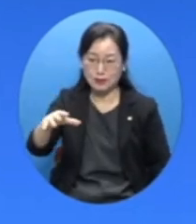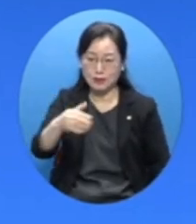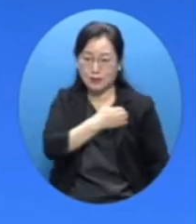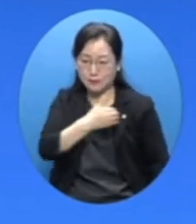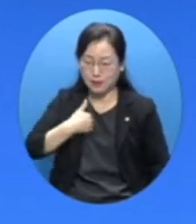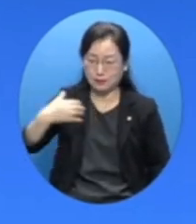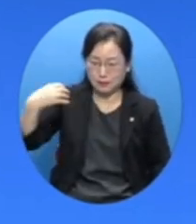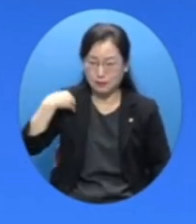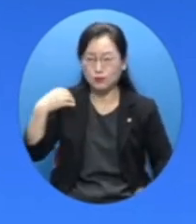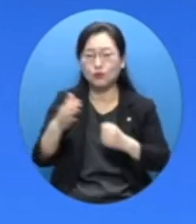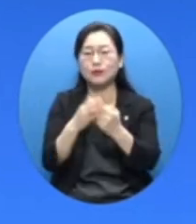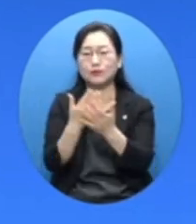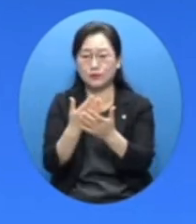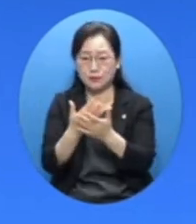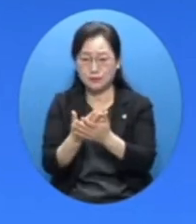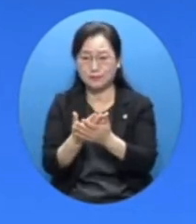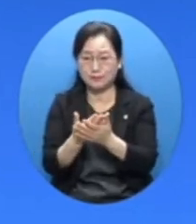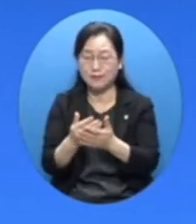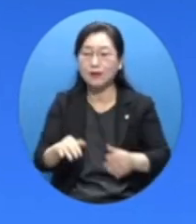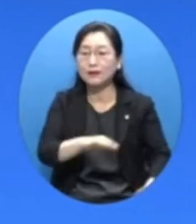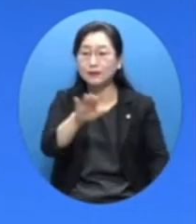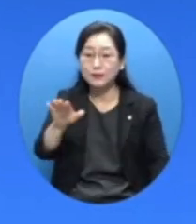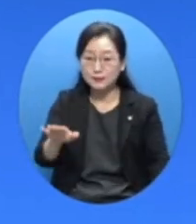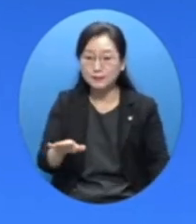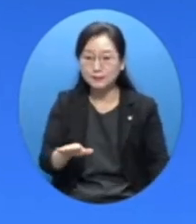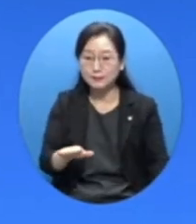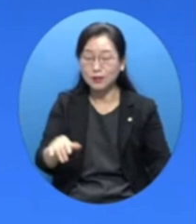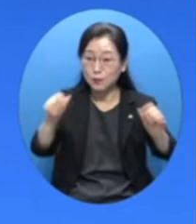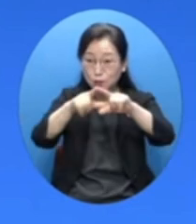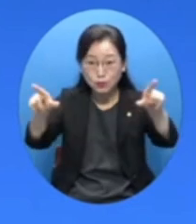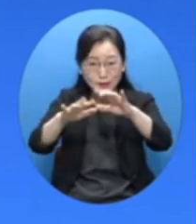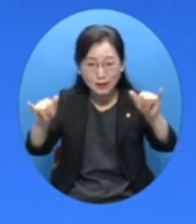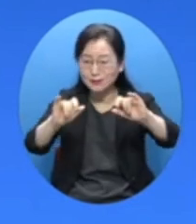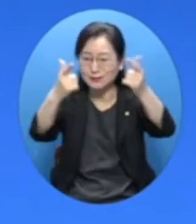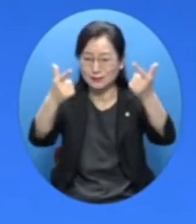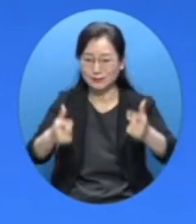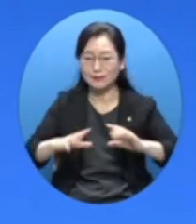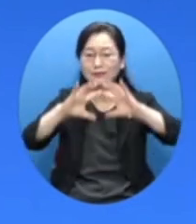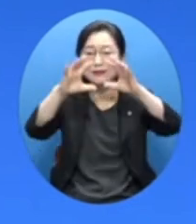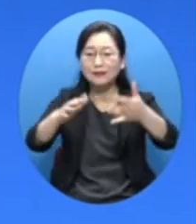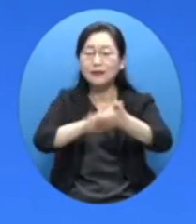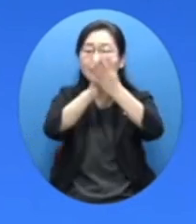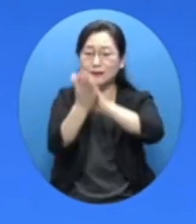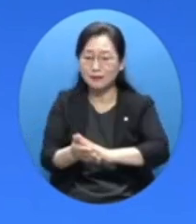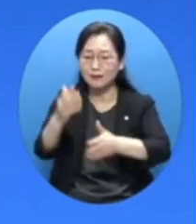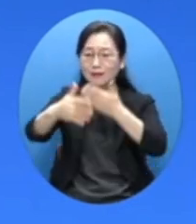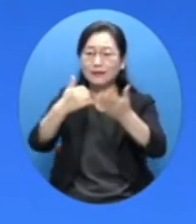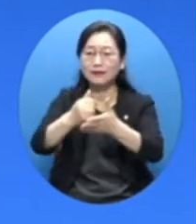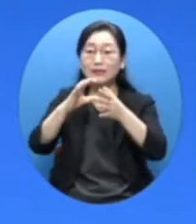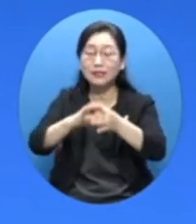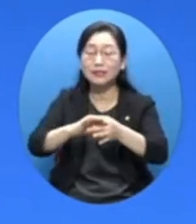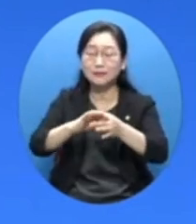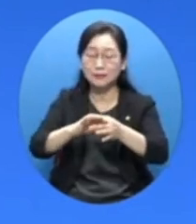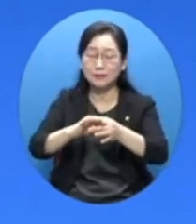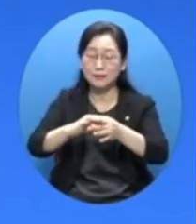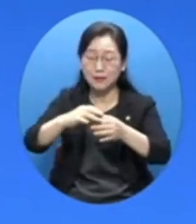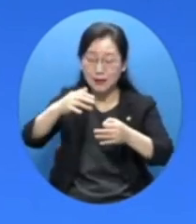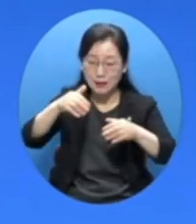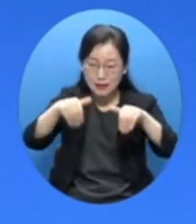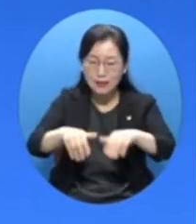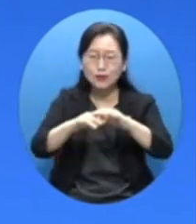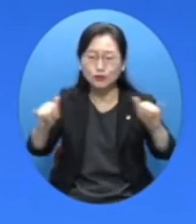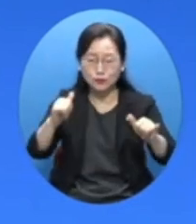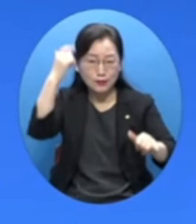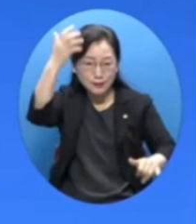하여 주시옵소서 우리가 보통 사람이 아니라이 사람을 변화시키는 하나님의 일꾼 영적인